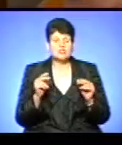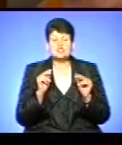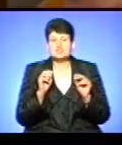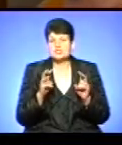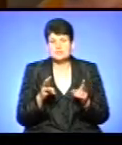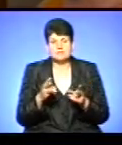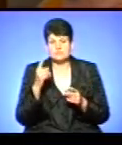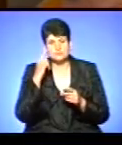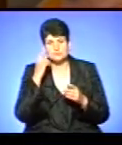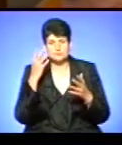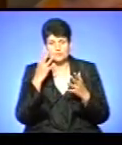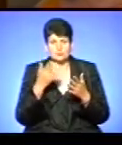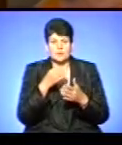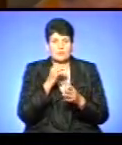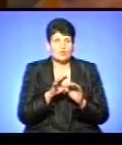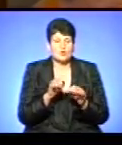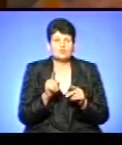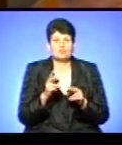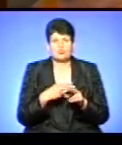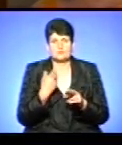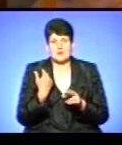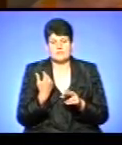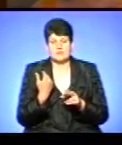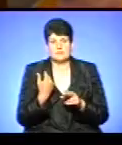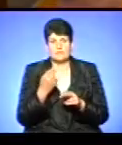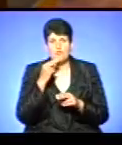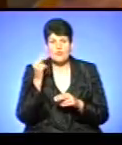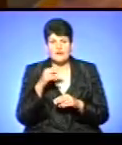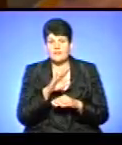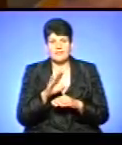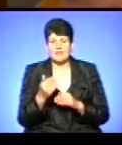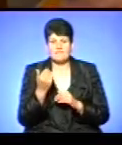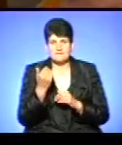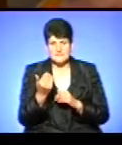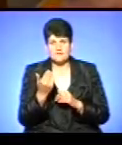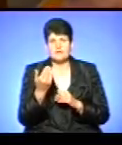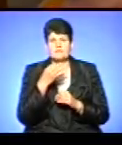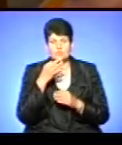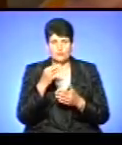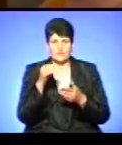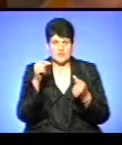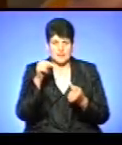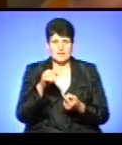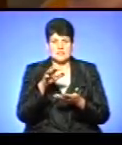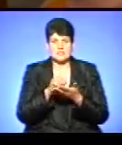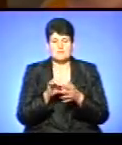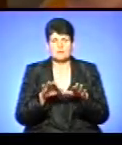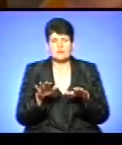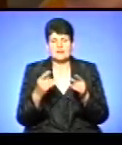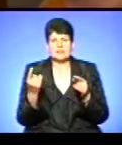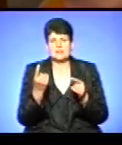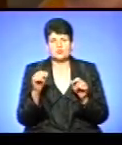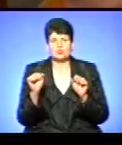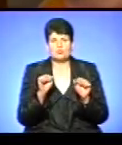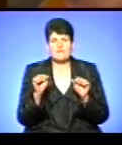атестаційна комісія третього рівня, чому нас позбавили? Провина не ваша, ви відповідаєте займаній посаді. Єдине, що